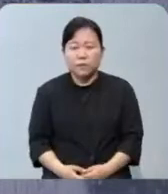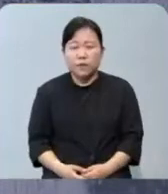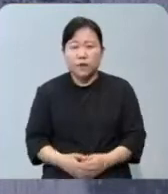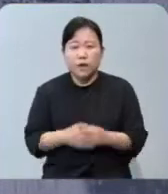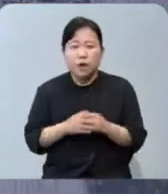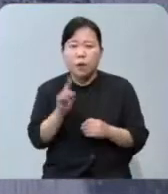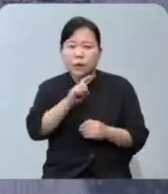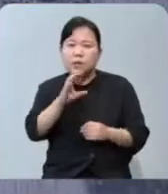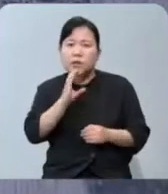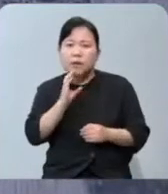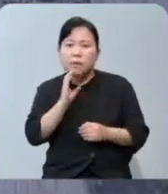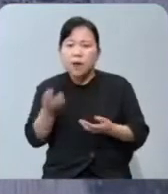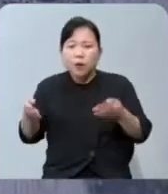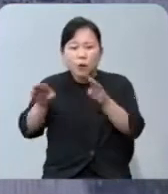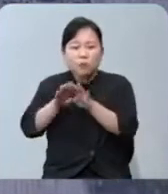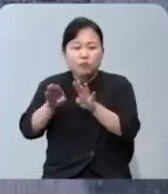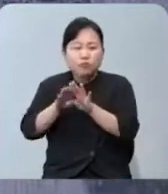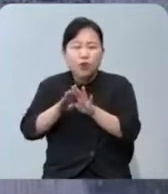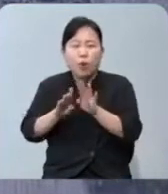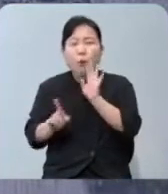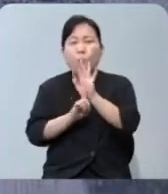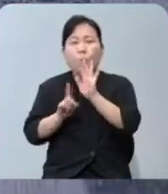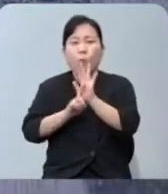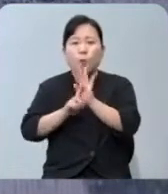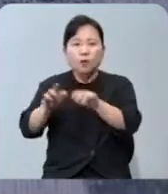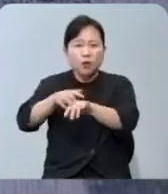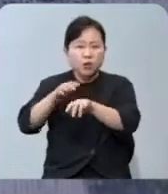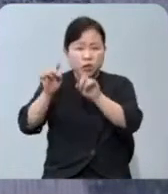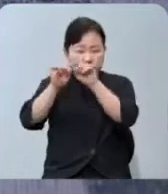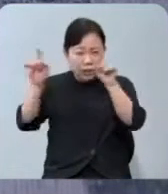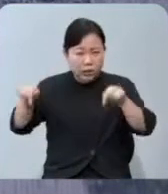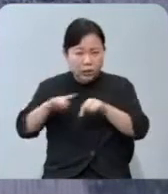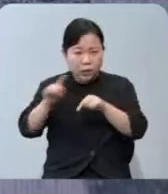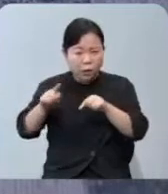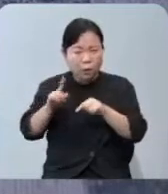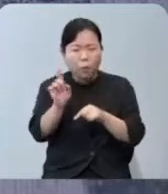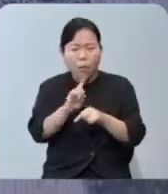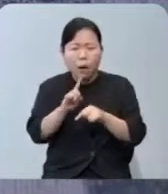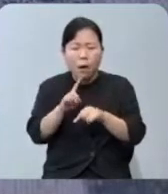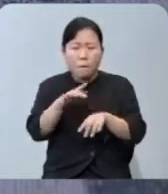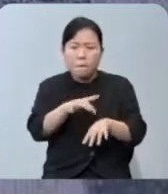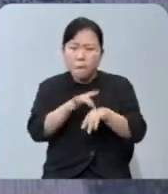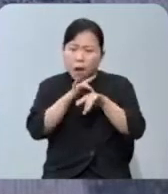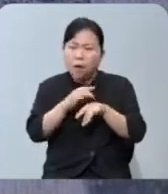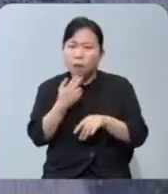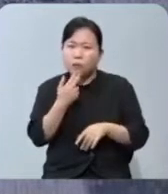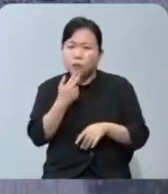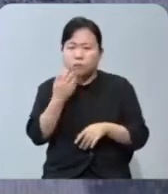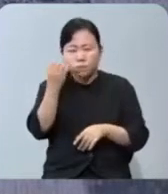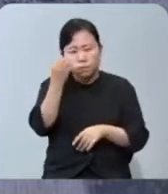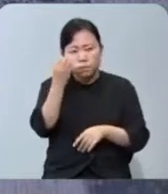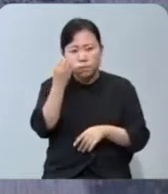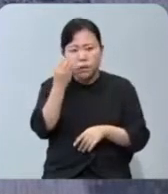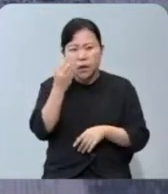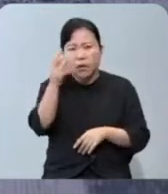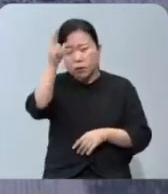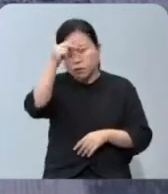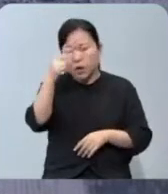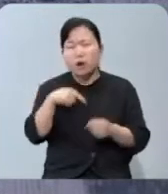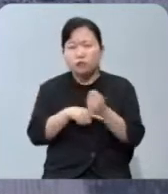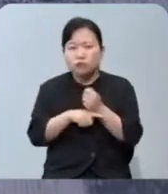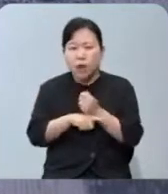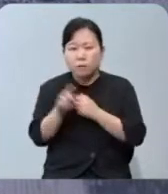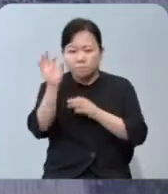1 카페 건물의 걸려있는 대형 홍보 현수막 에 훼손되거나 사라지는 일이 반복되자 경찰이 수사에 나섰습니다